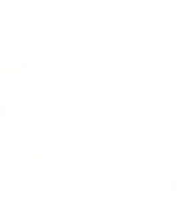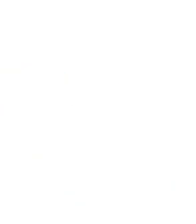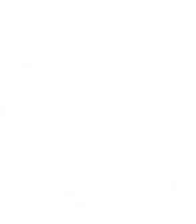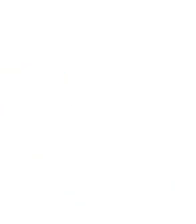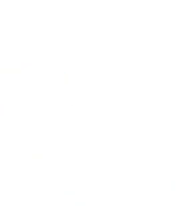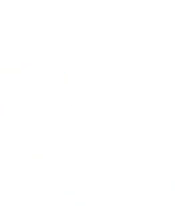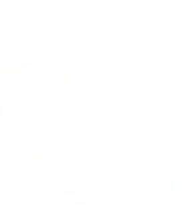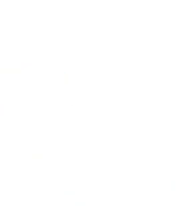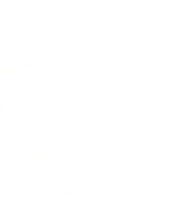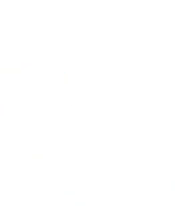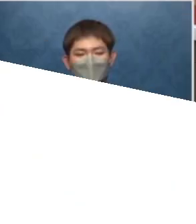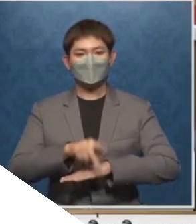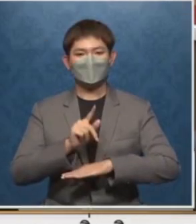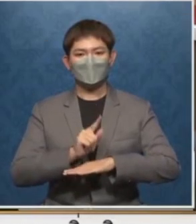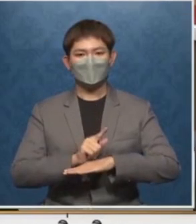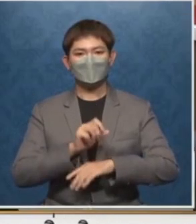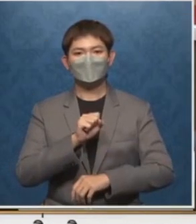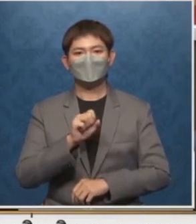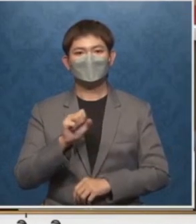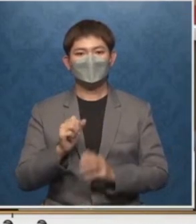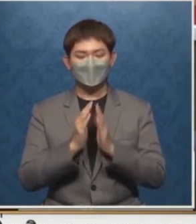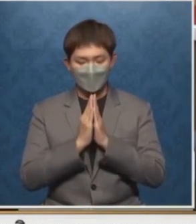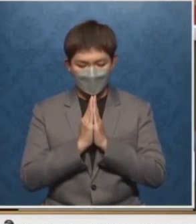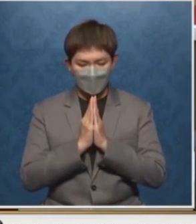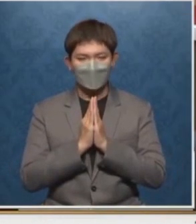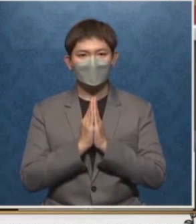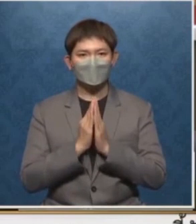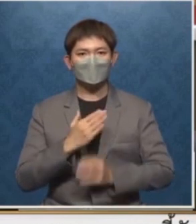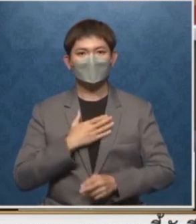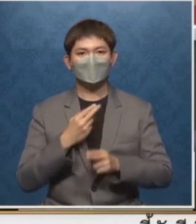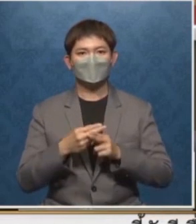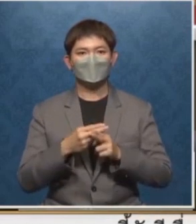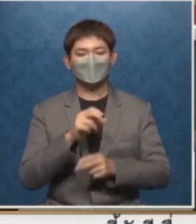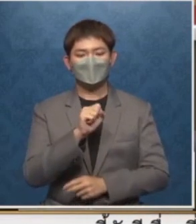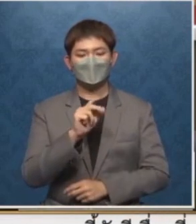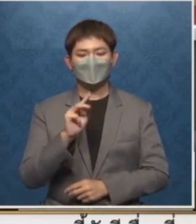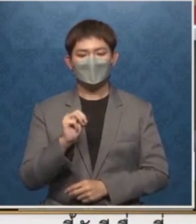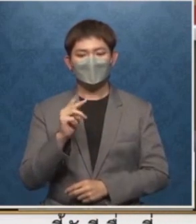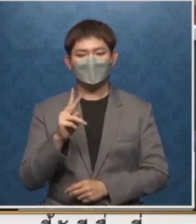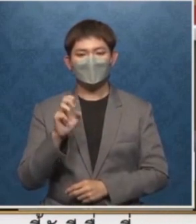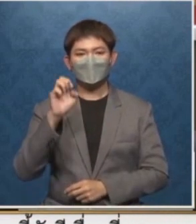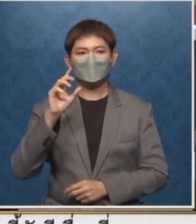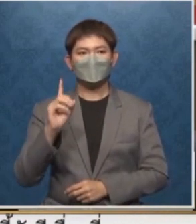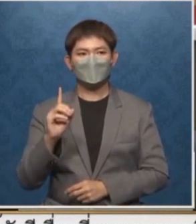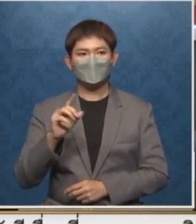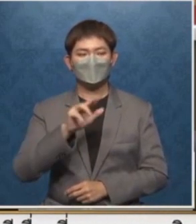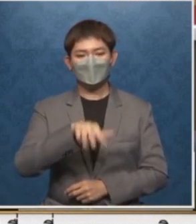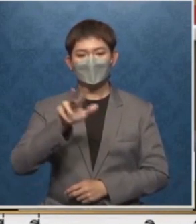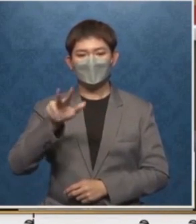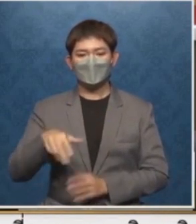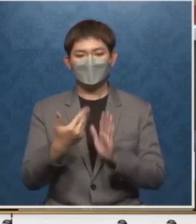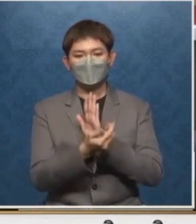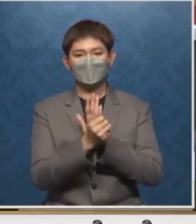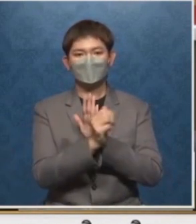ครับเรียนท่านประธานสภาผู้แทนราษฎรที่เคารพครับผมนายสมคิดเชื้อคงเพื่อไทยจากอุบลราชธานี